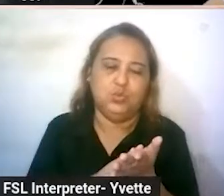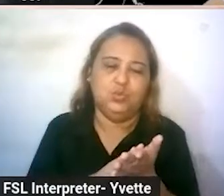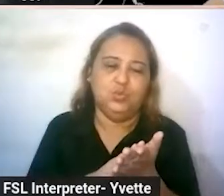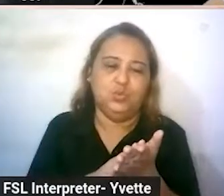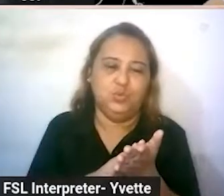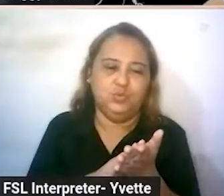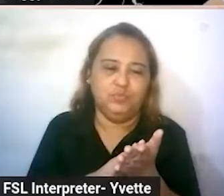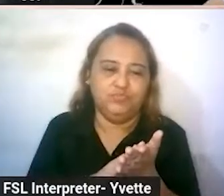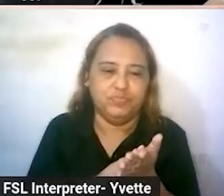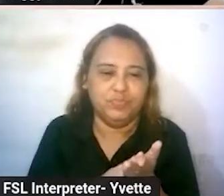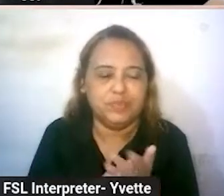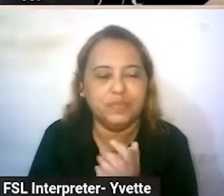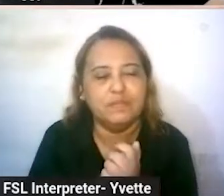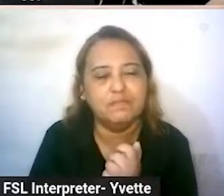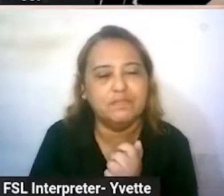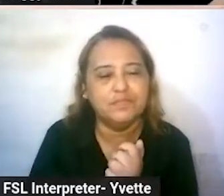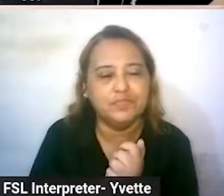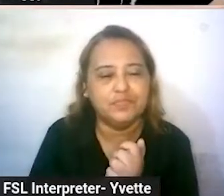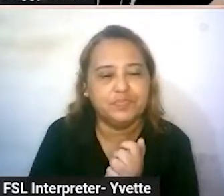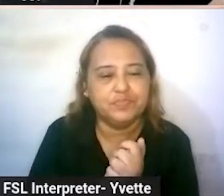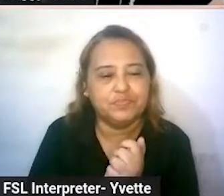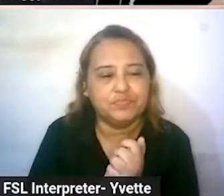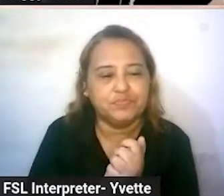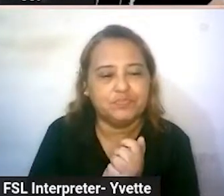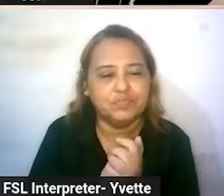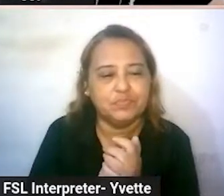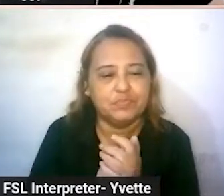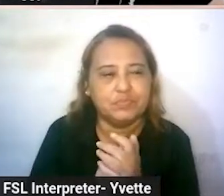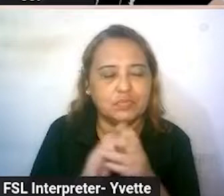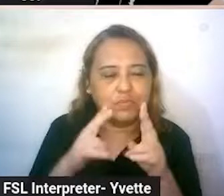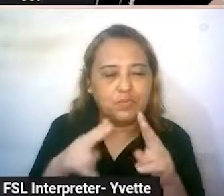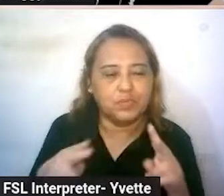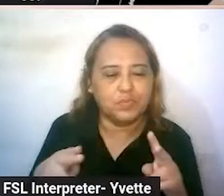May mga naging issues. So, tahanang walang hagdanan